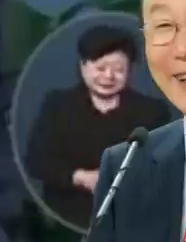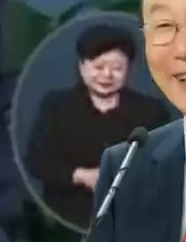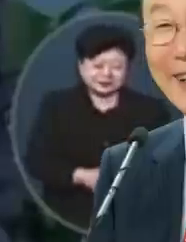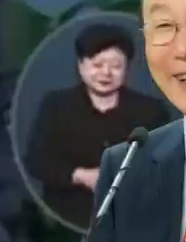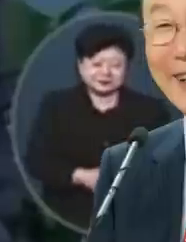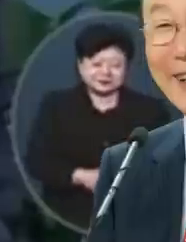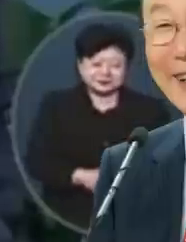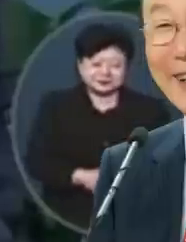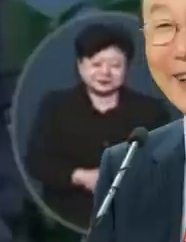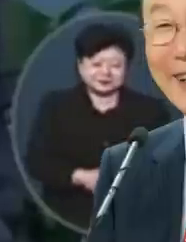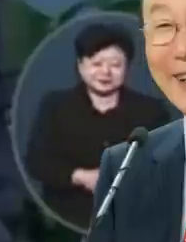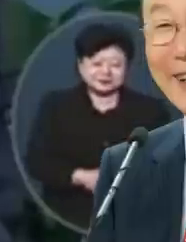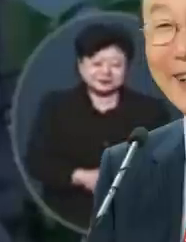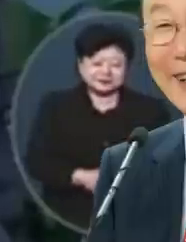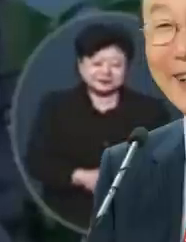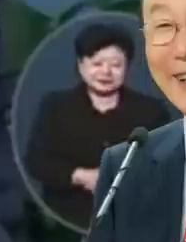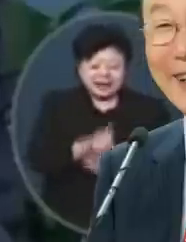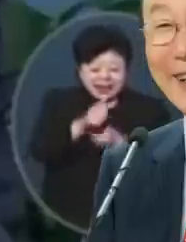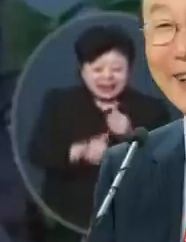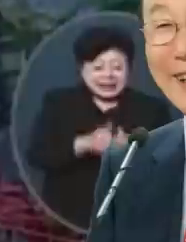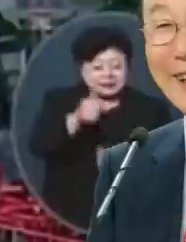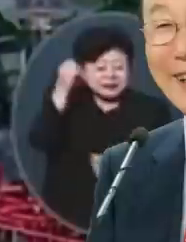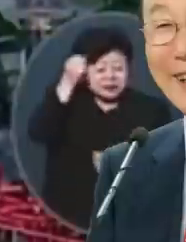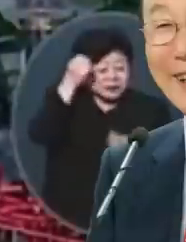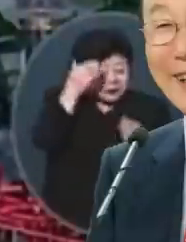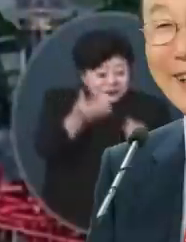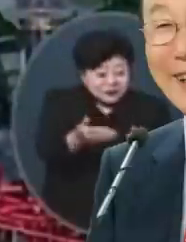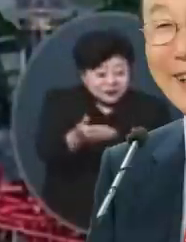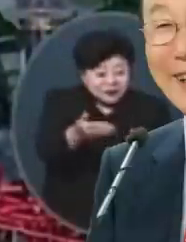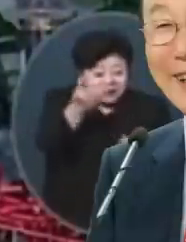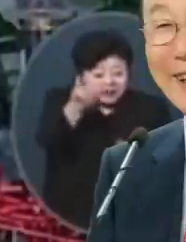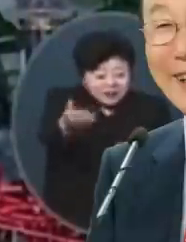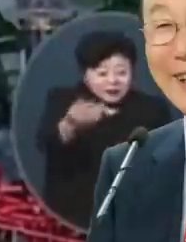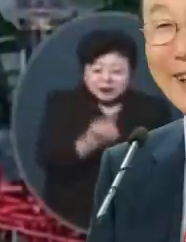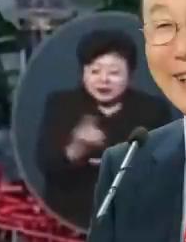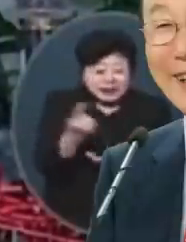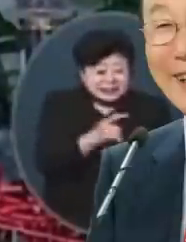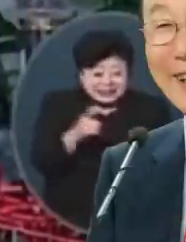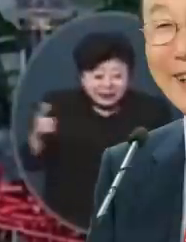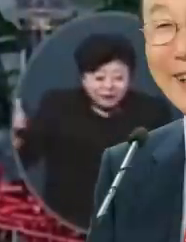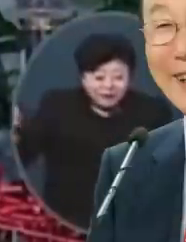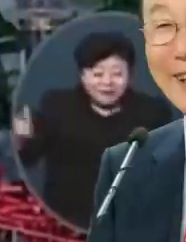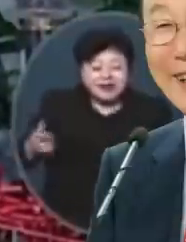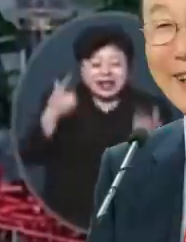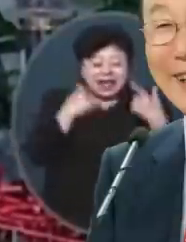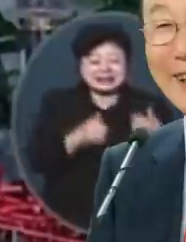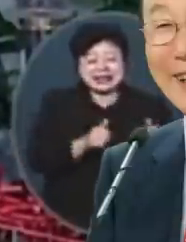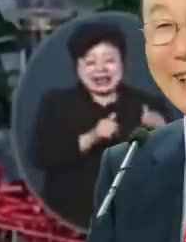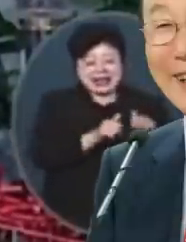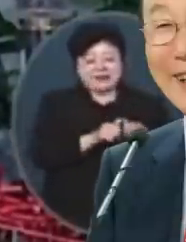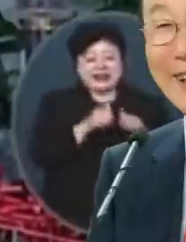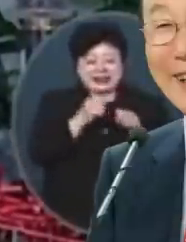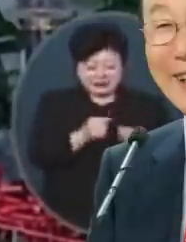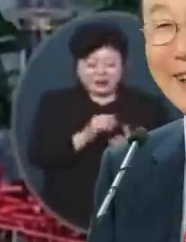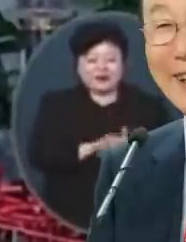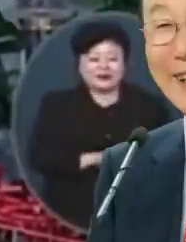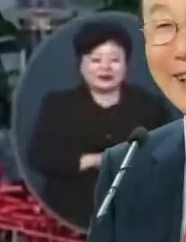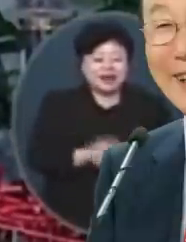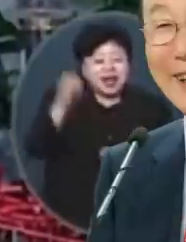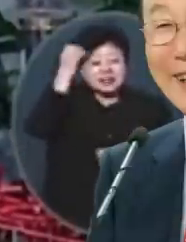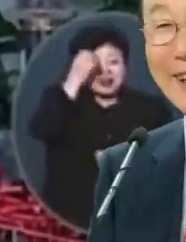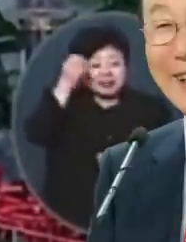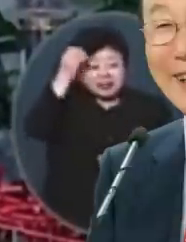주시는 것입니다. 하나님의 성령께서 여러분을 떠나지 아니하고 항상 같이 계심으로